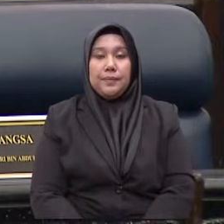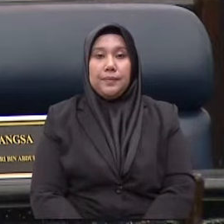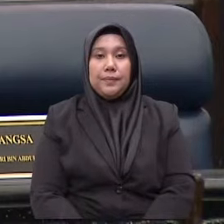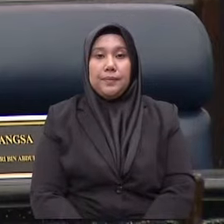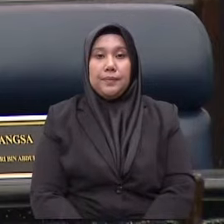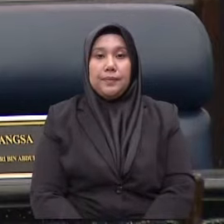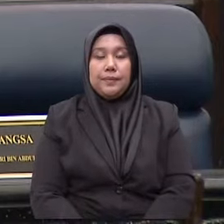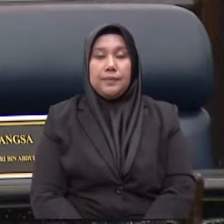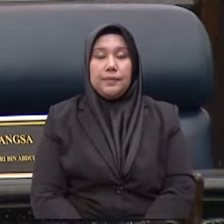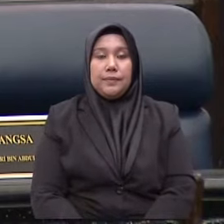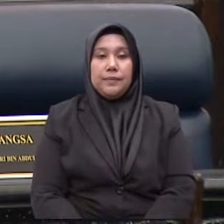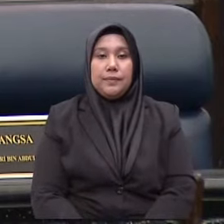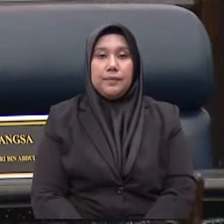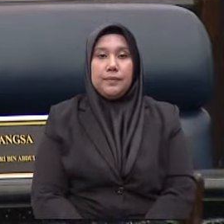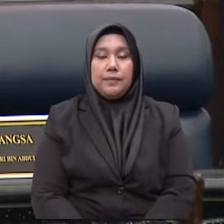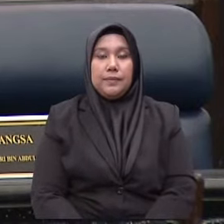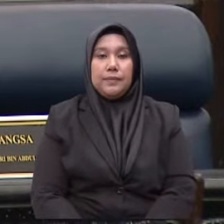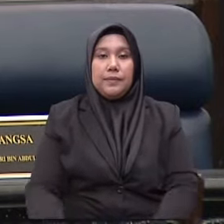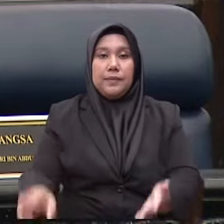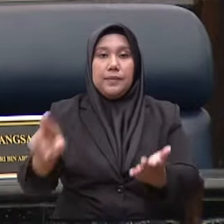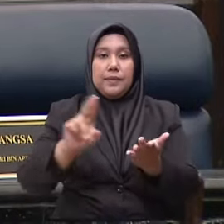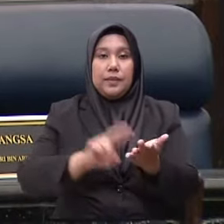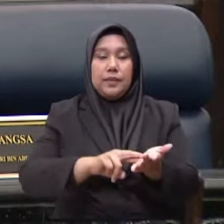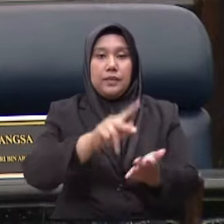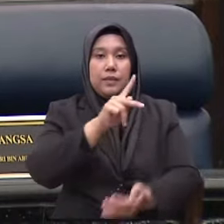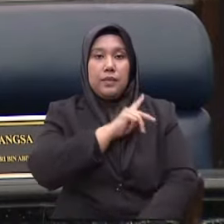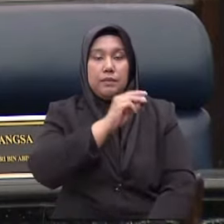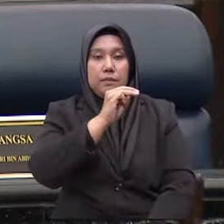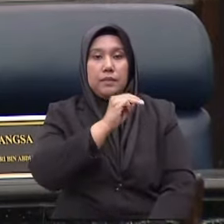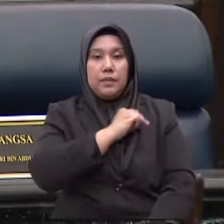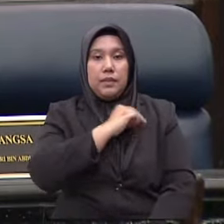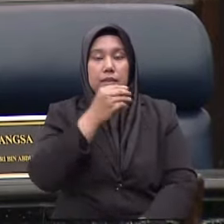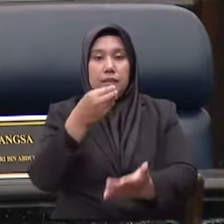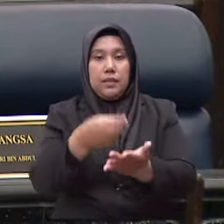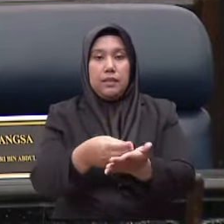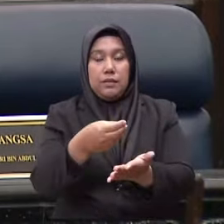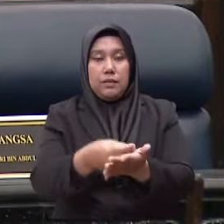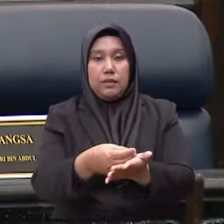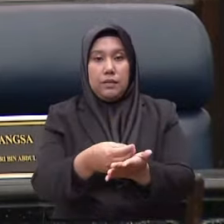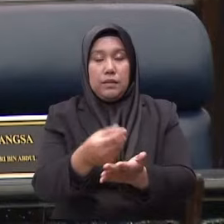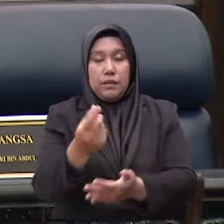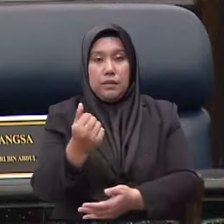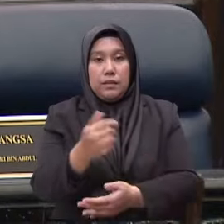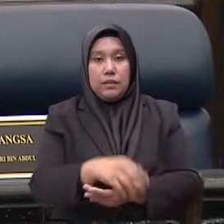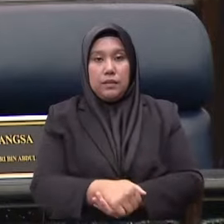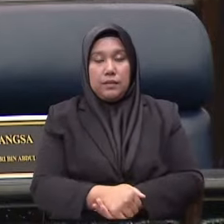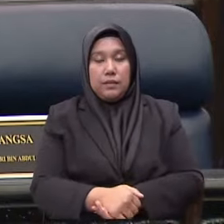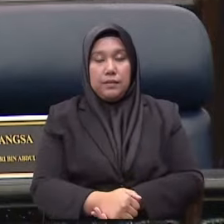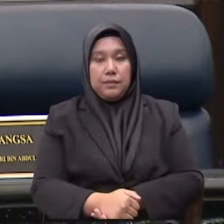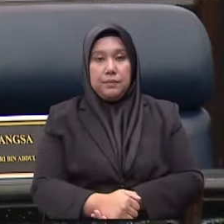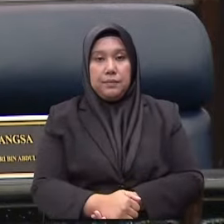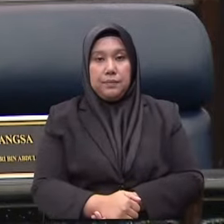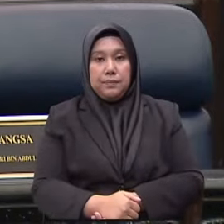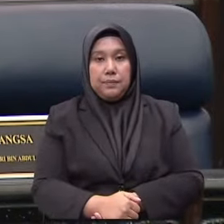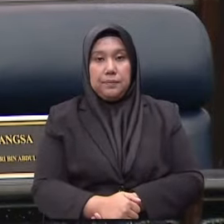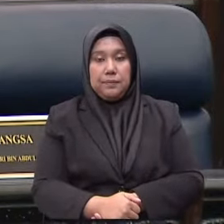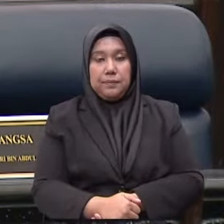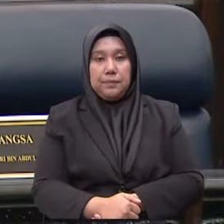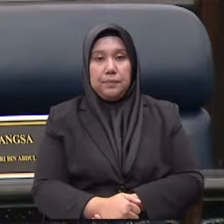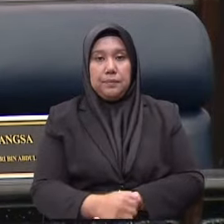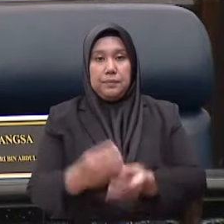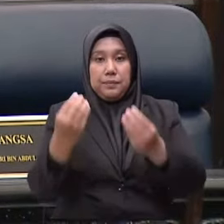diluluskan mengikut rekod Kementerian kewangan rekod Kementerian kewangan